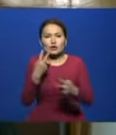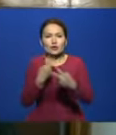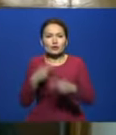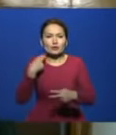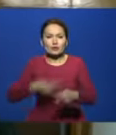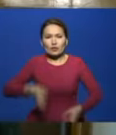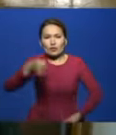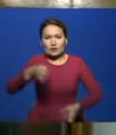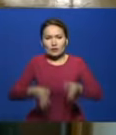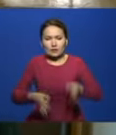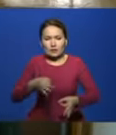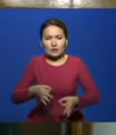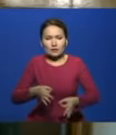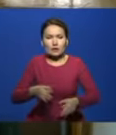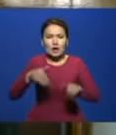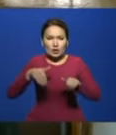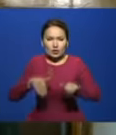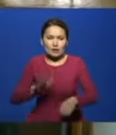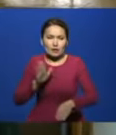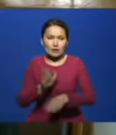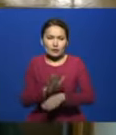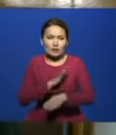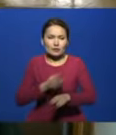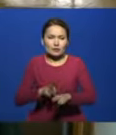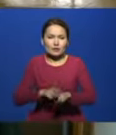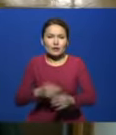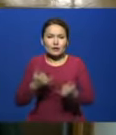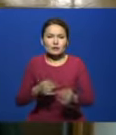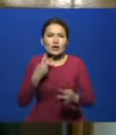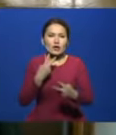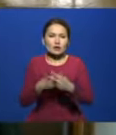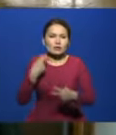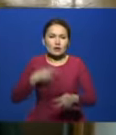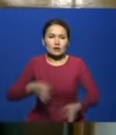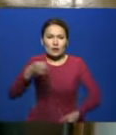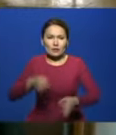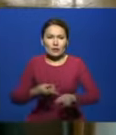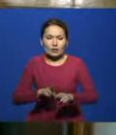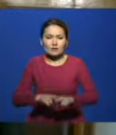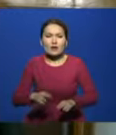айыру жазасы тағайындалсын. Айбын түзеу колониясының жалпы режимінде өтеу белгіленіп, жеке мүлкі